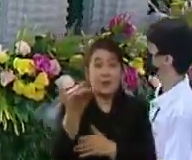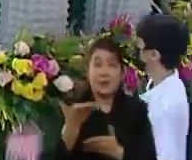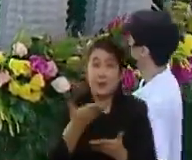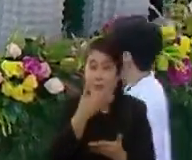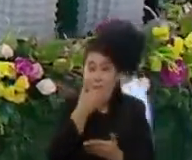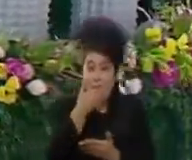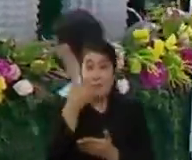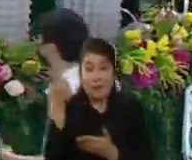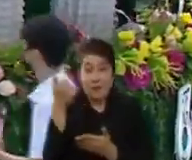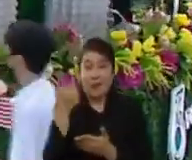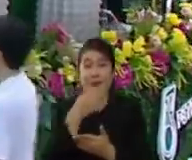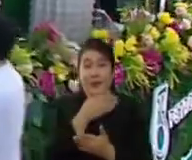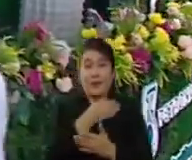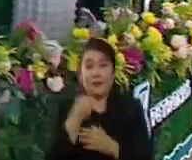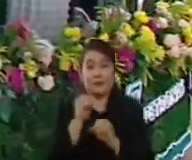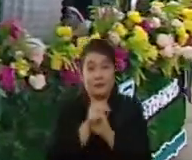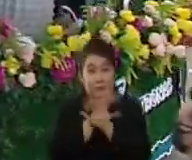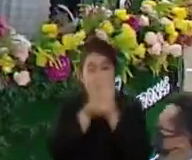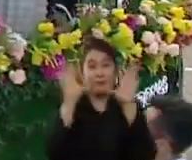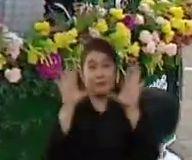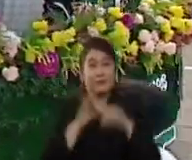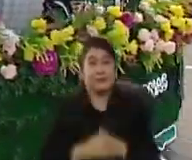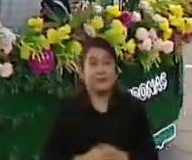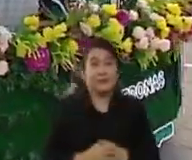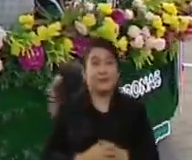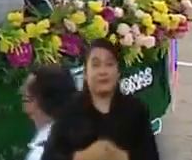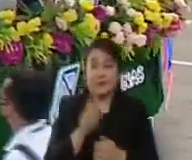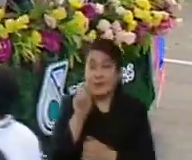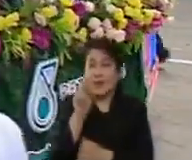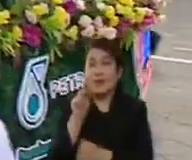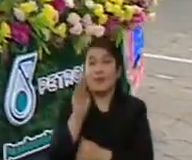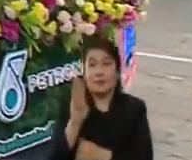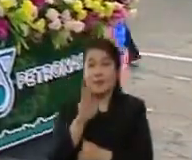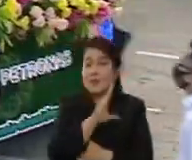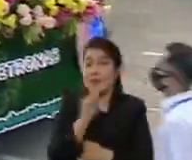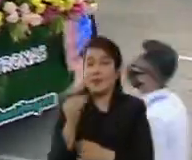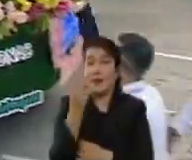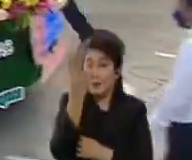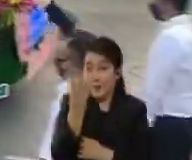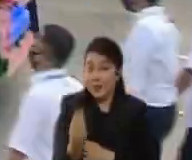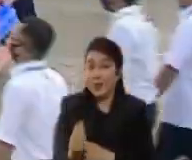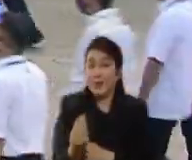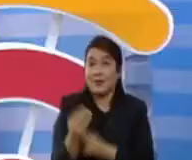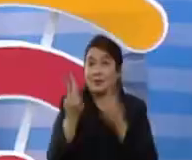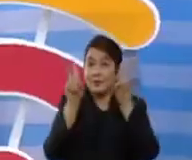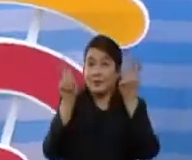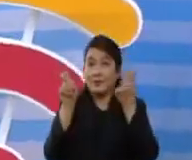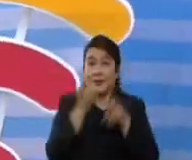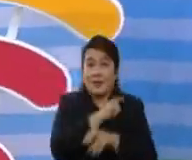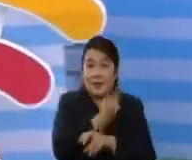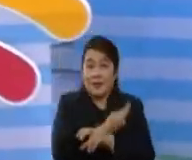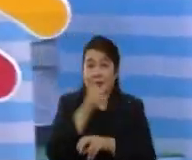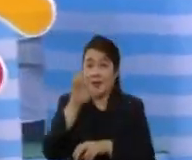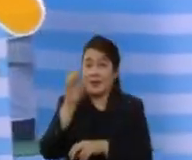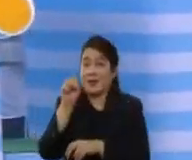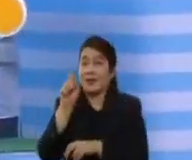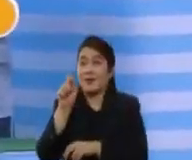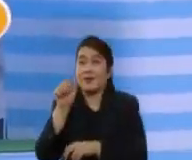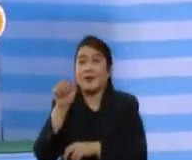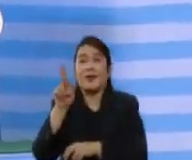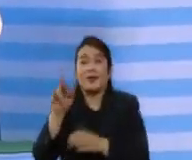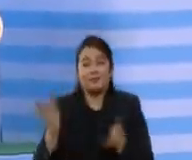progresif dan cerah. Gandingan mantap TMB dan Petronas dengan tema Tenaga Lestari